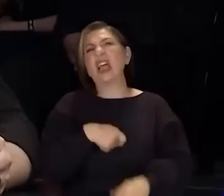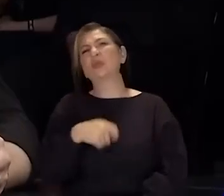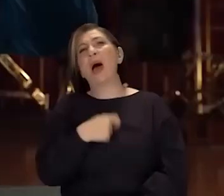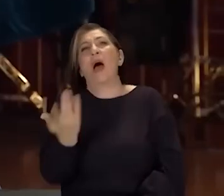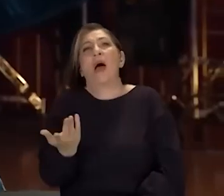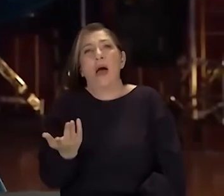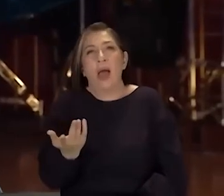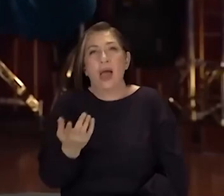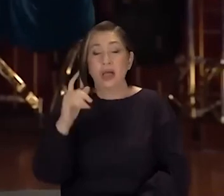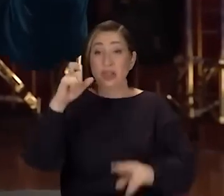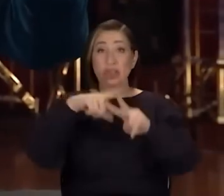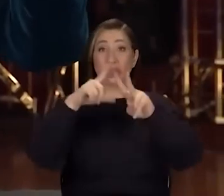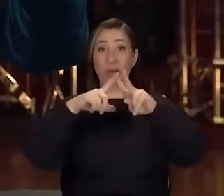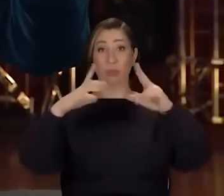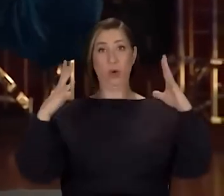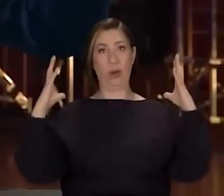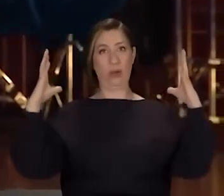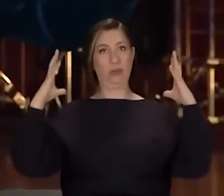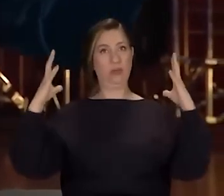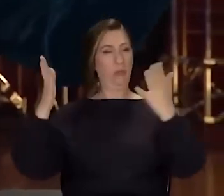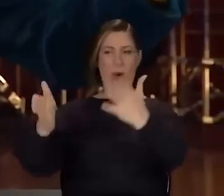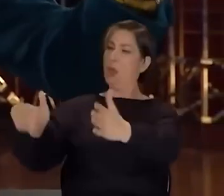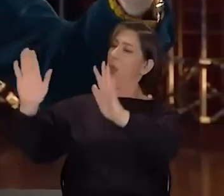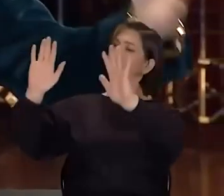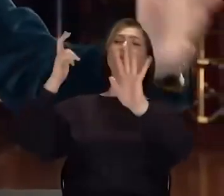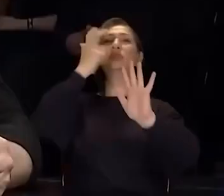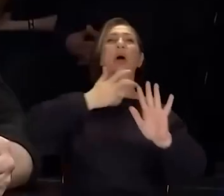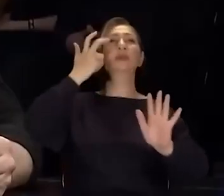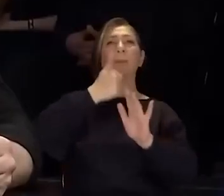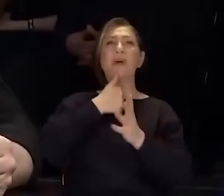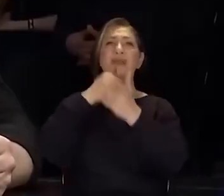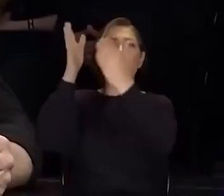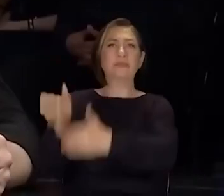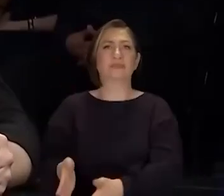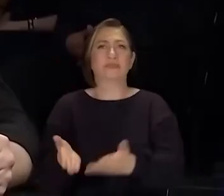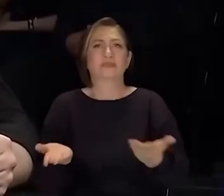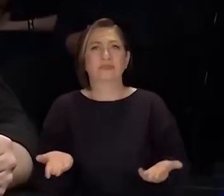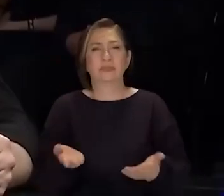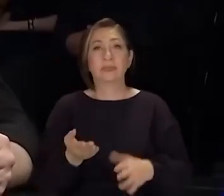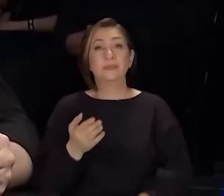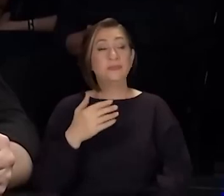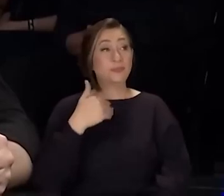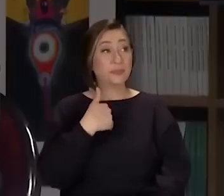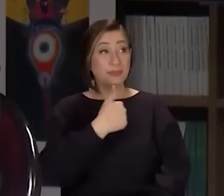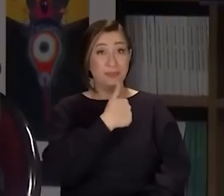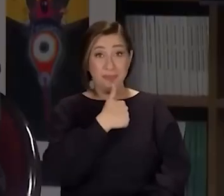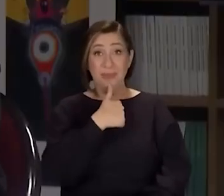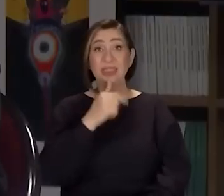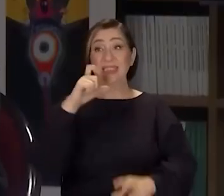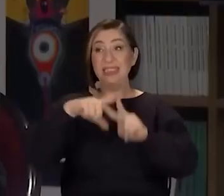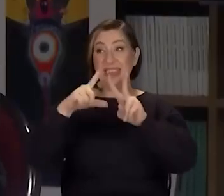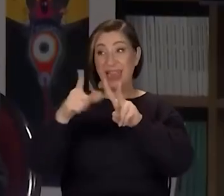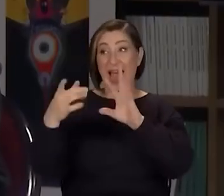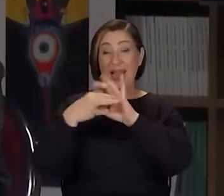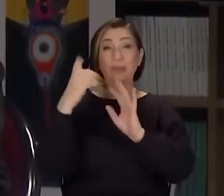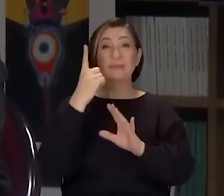Can Gox hani böyle olan ve böyle şarkı söyleyecek olan bir adam yani. Benim babamın Can'la alakalı bir tespiti